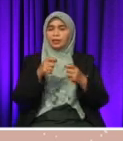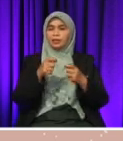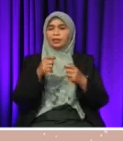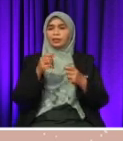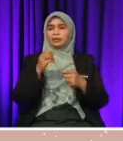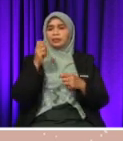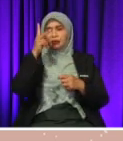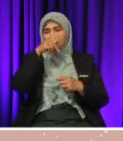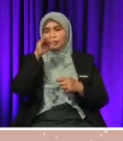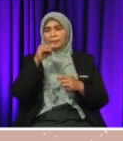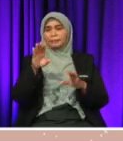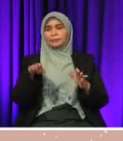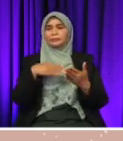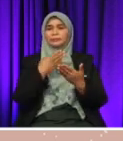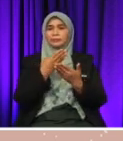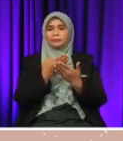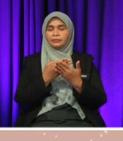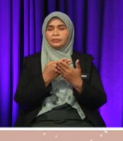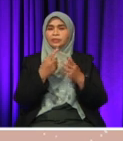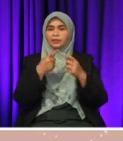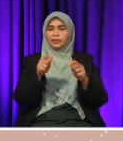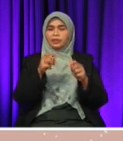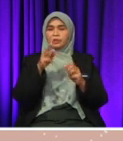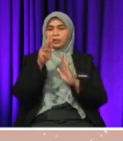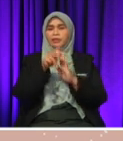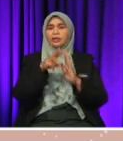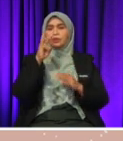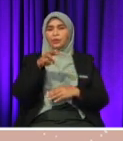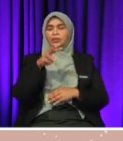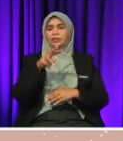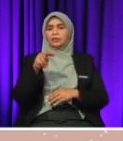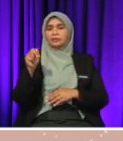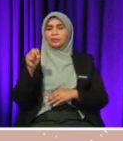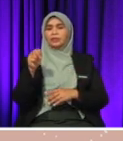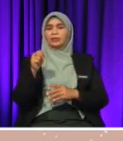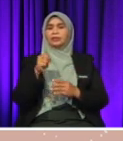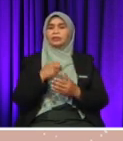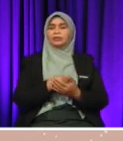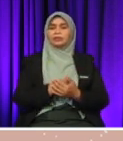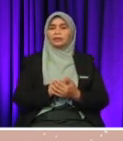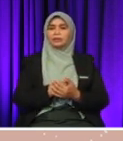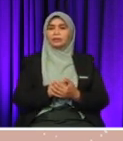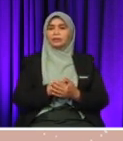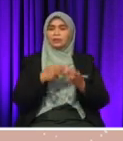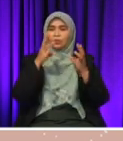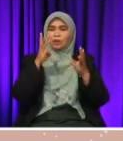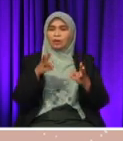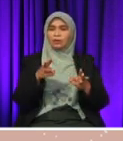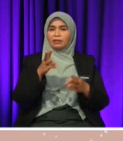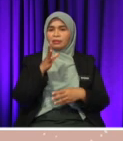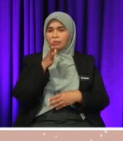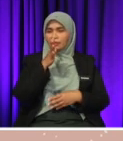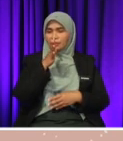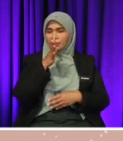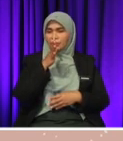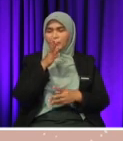apa tindakan Ibu tadi menunaikan kewajiban taat menunaikan kewajiban pada wanita siapa watak ibu tapi